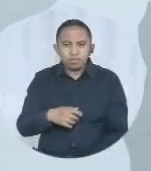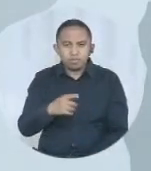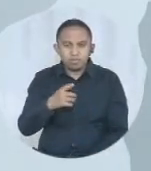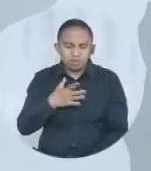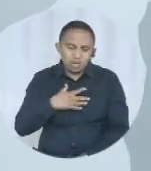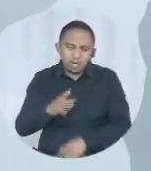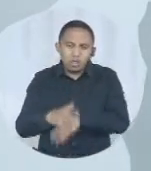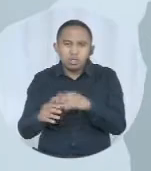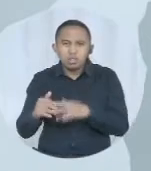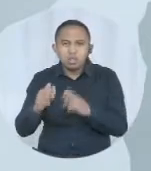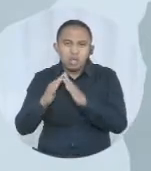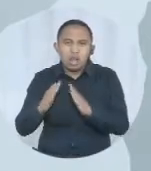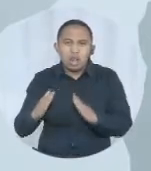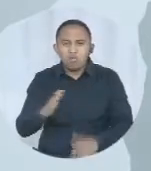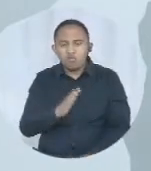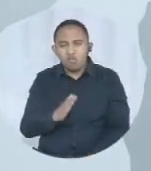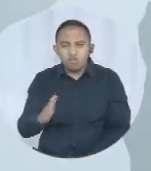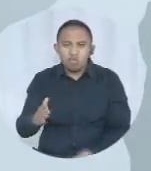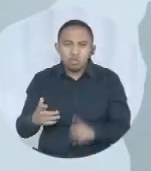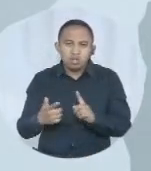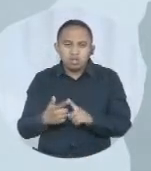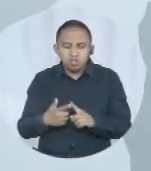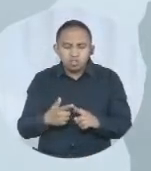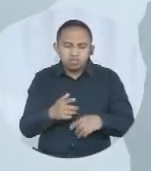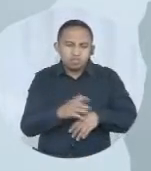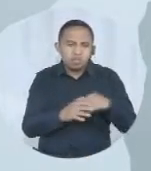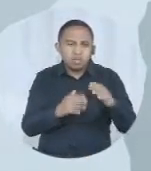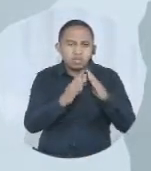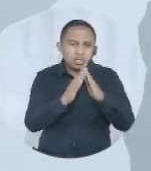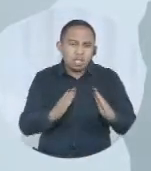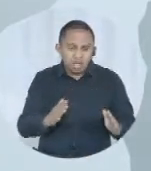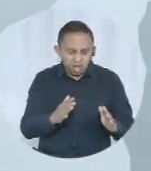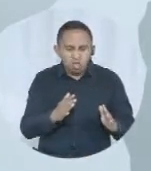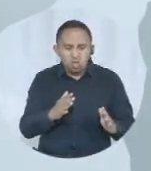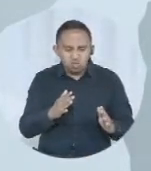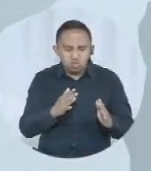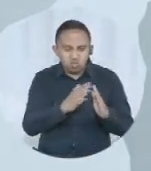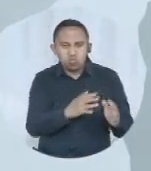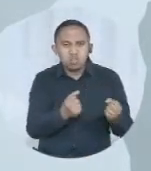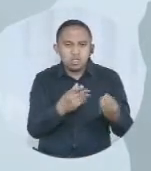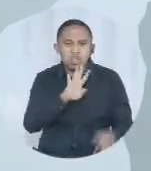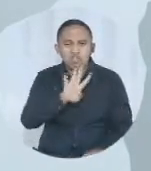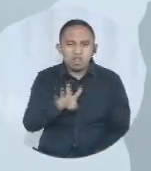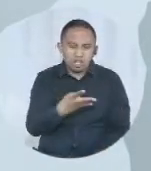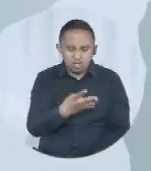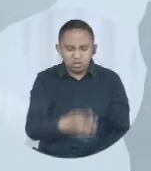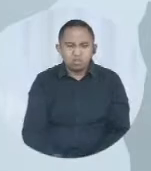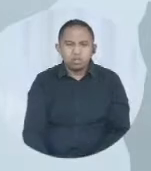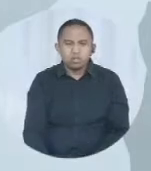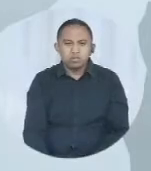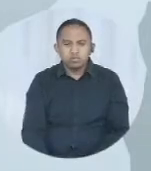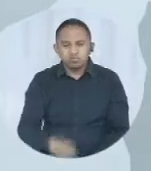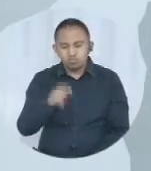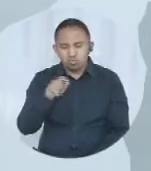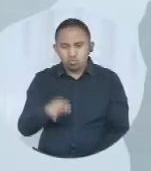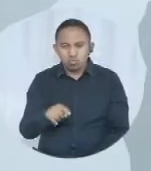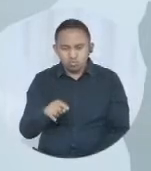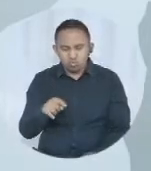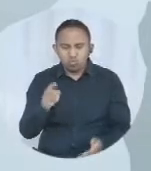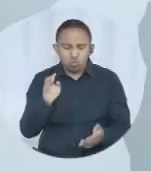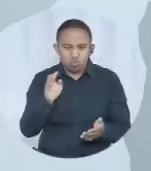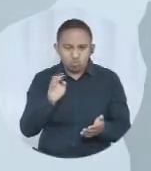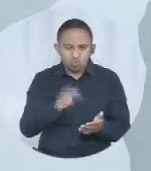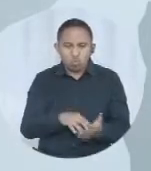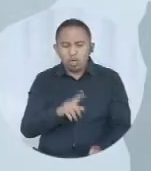tanàna vaovao ihany koa ireo trano fonenana manodidina ny 4 alina ny jerin'ny teknika sy ny paikady rehetra fa namanatanteraka izany